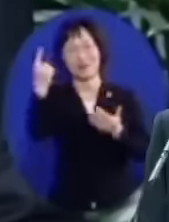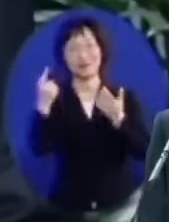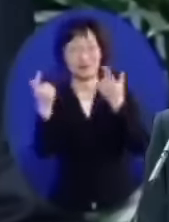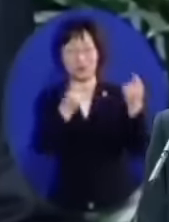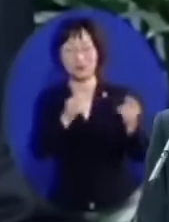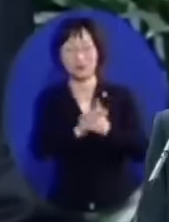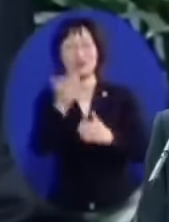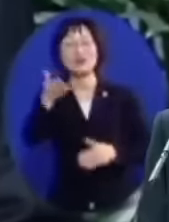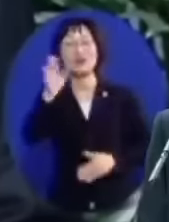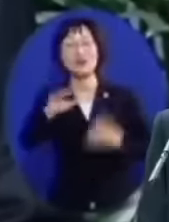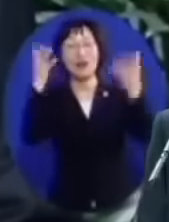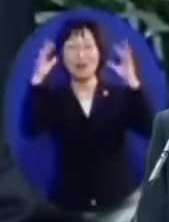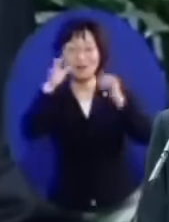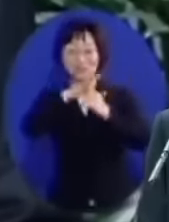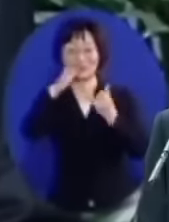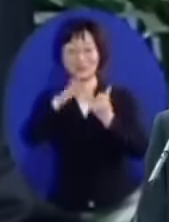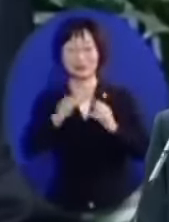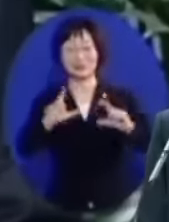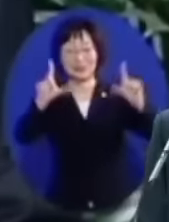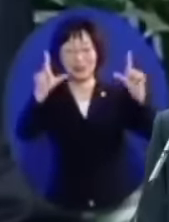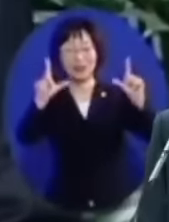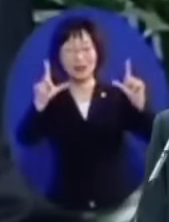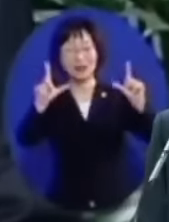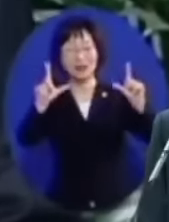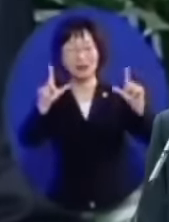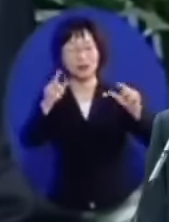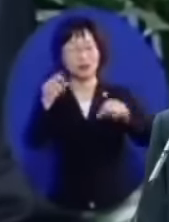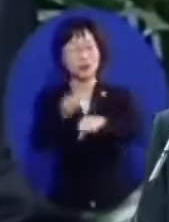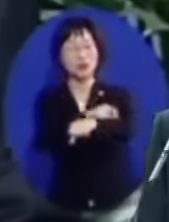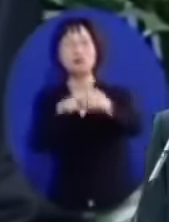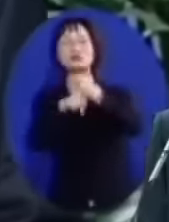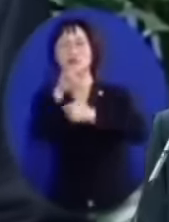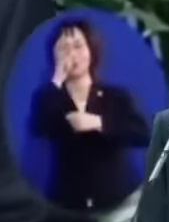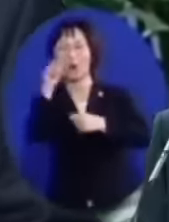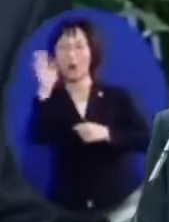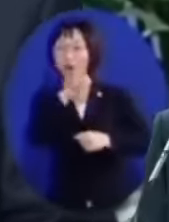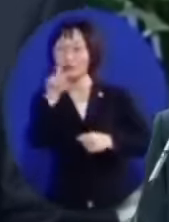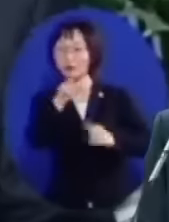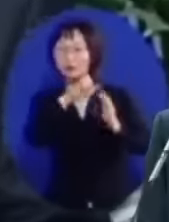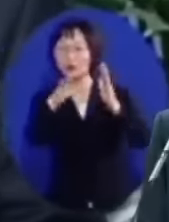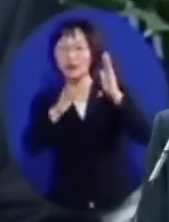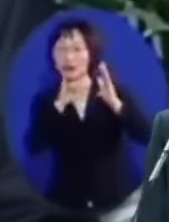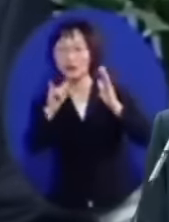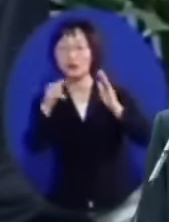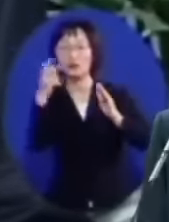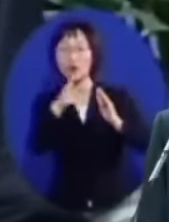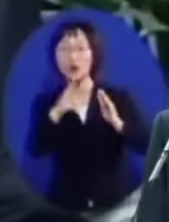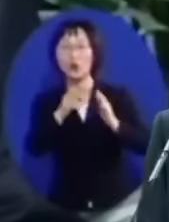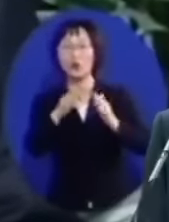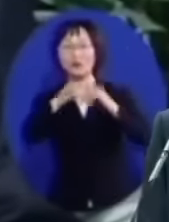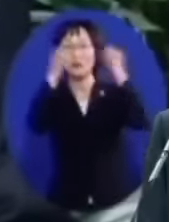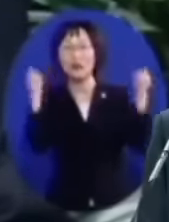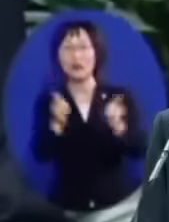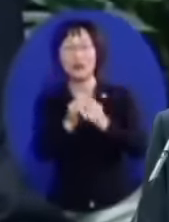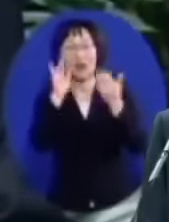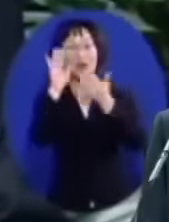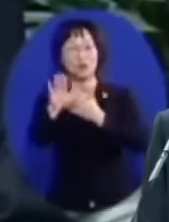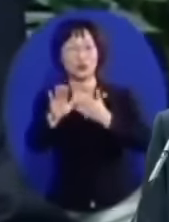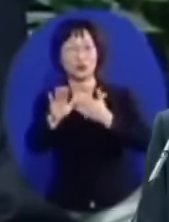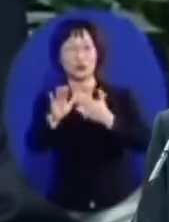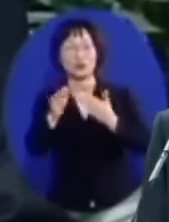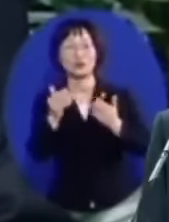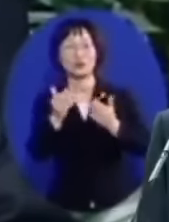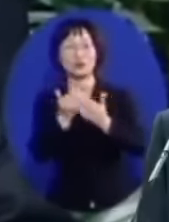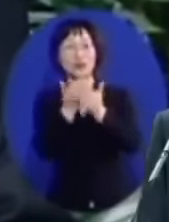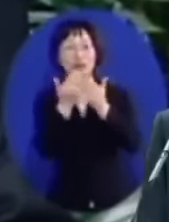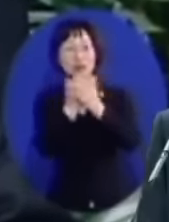그러나 어린이날은 의미가 심장합니다. 어느 가정이나 사회, 국가의 장래를 알아보려면